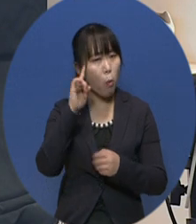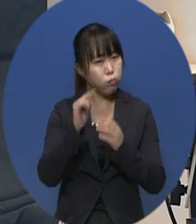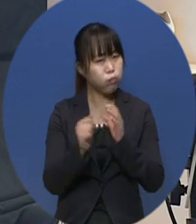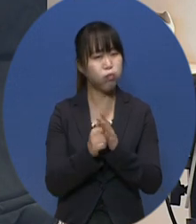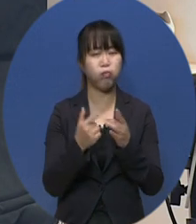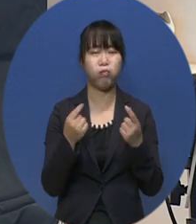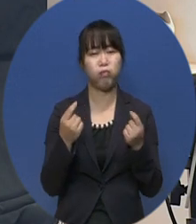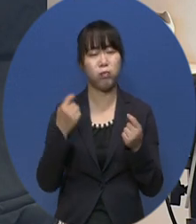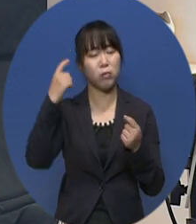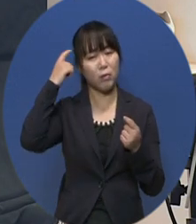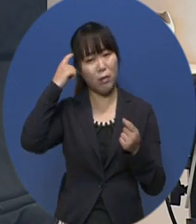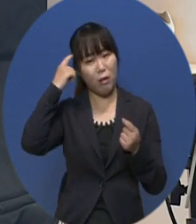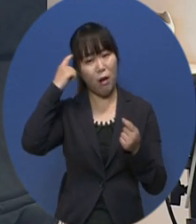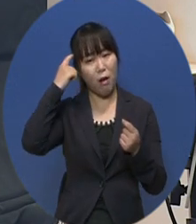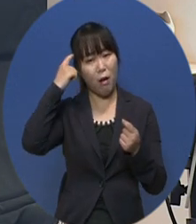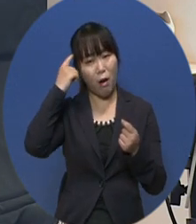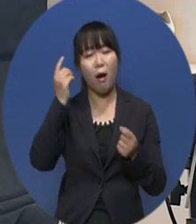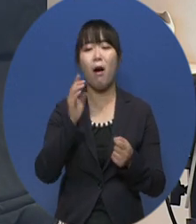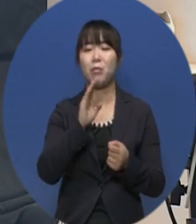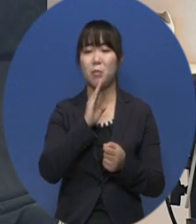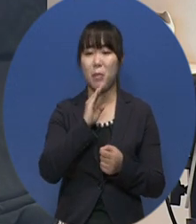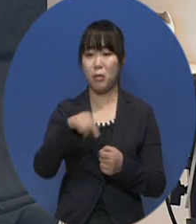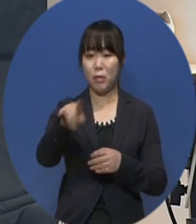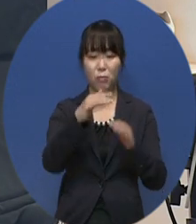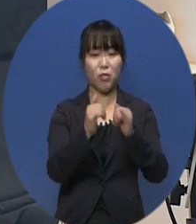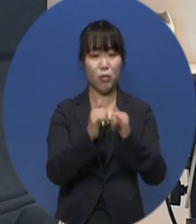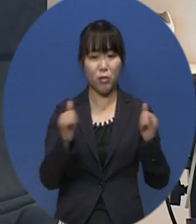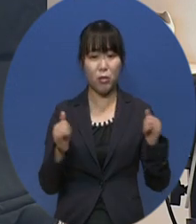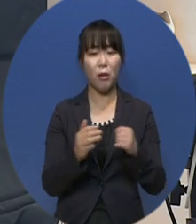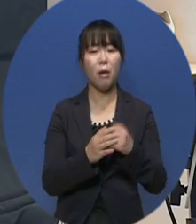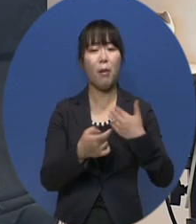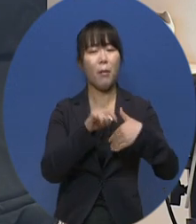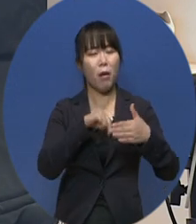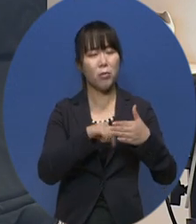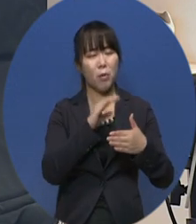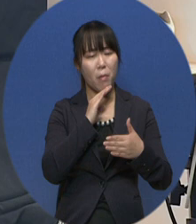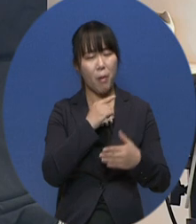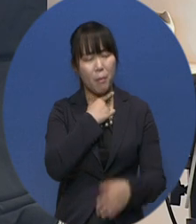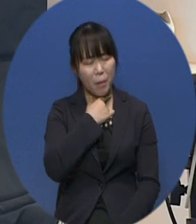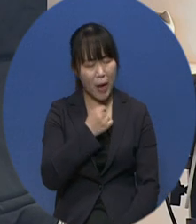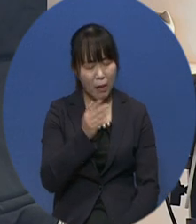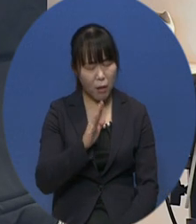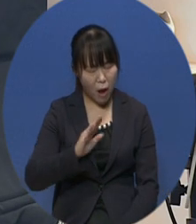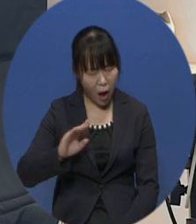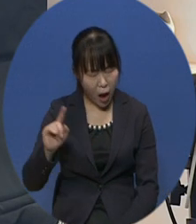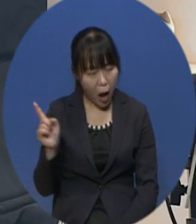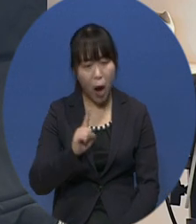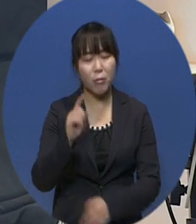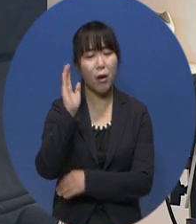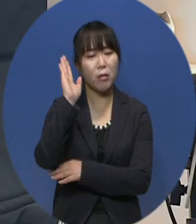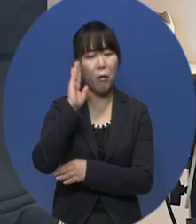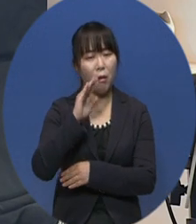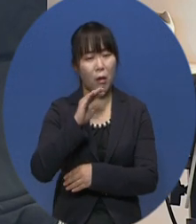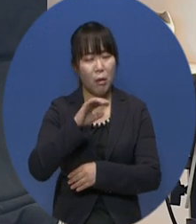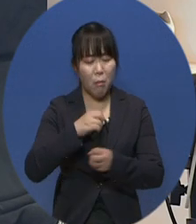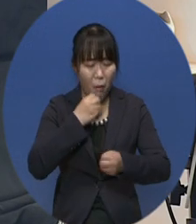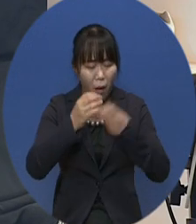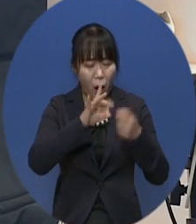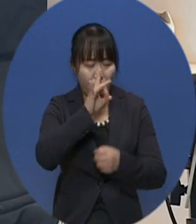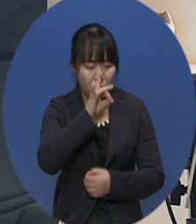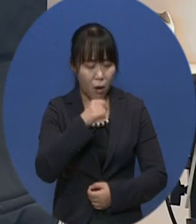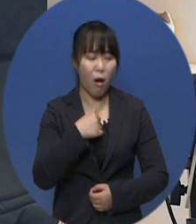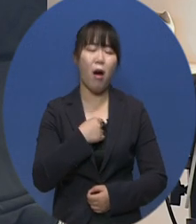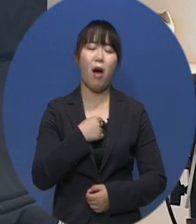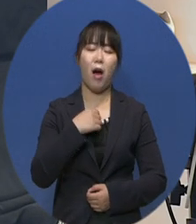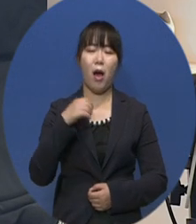생각을 했어요. 아, 이게 정말 그분들이 네. 마음속에는 너무 간절한데 아무런 이야기를 못하고 있구나 이제 이렇게